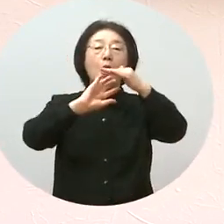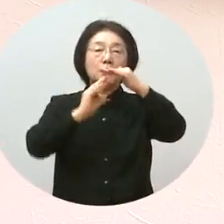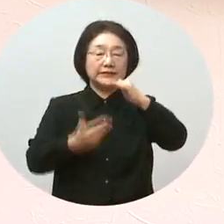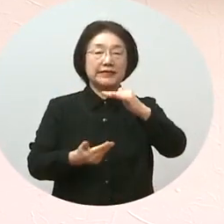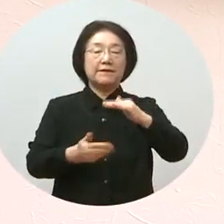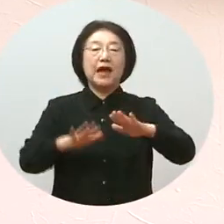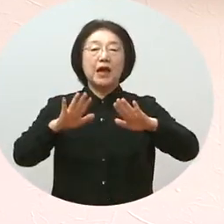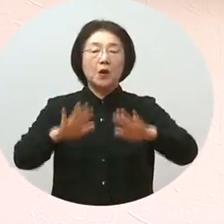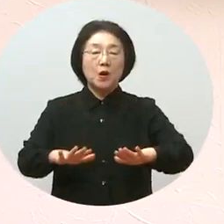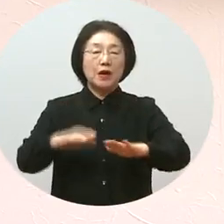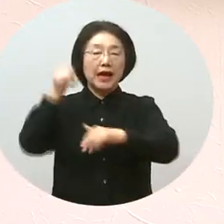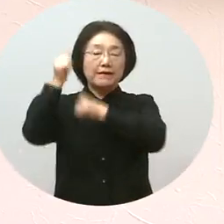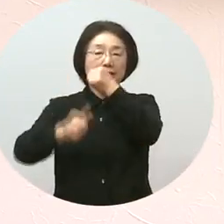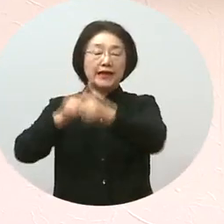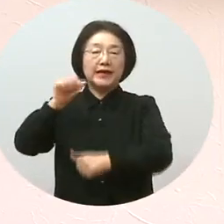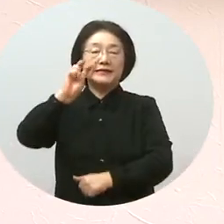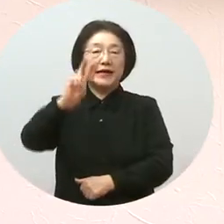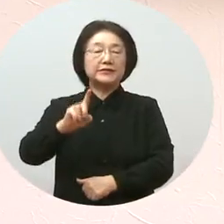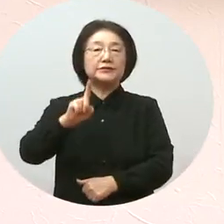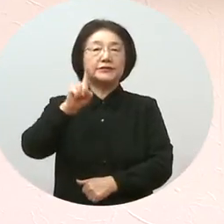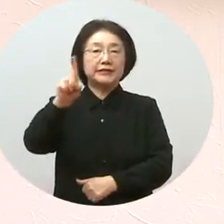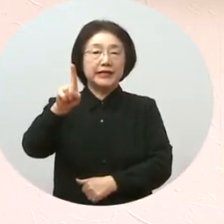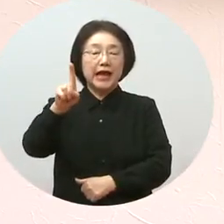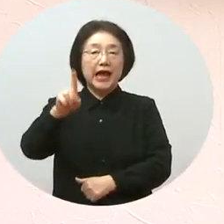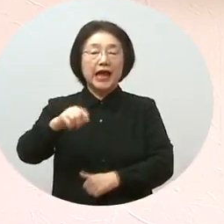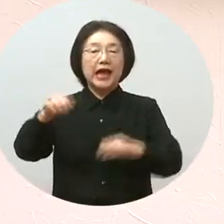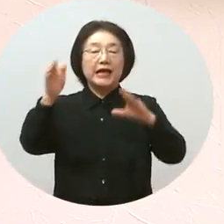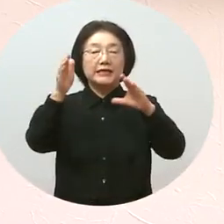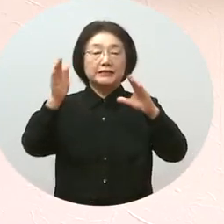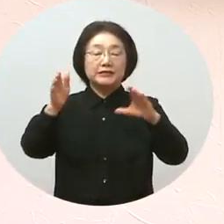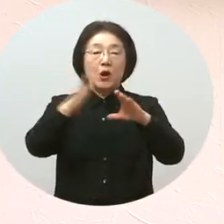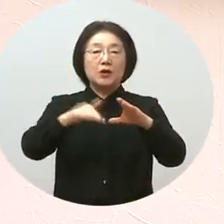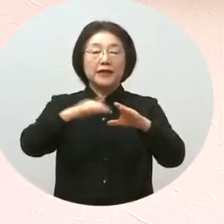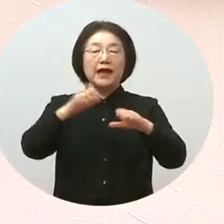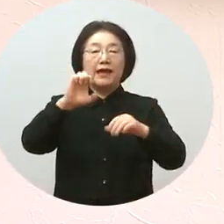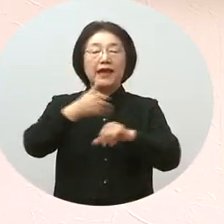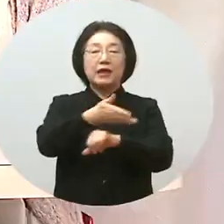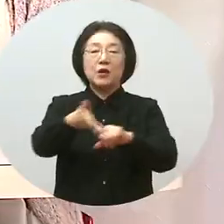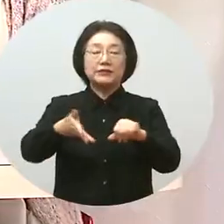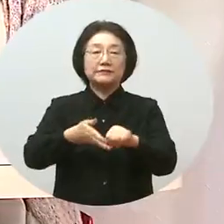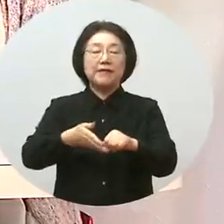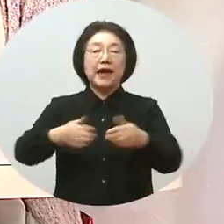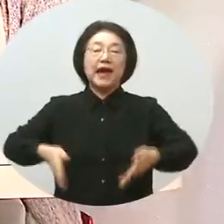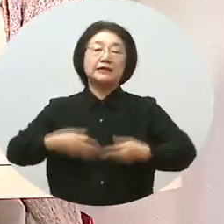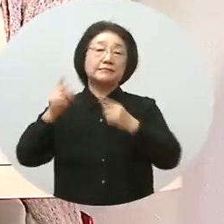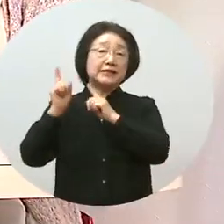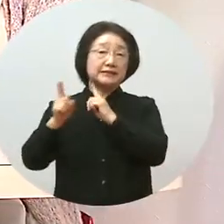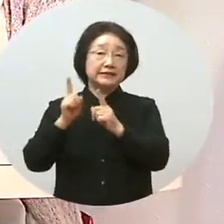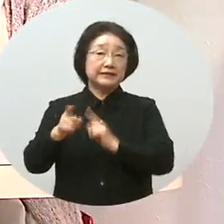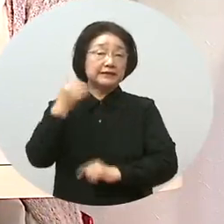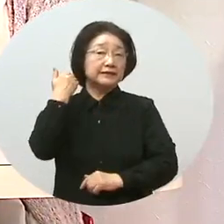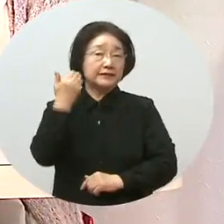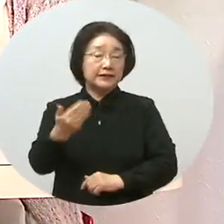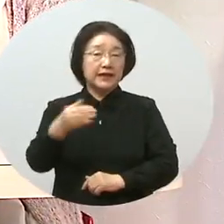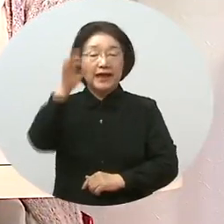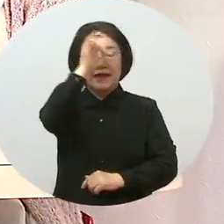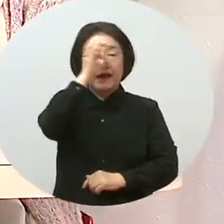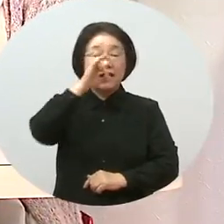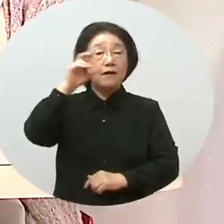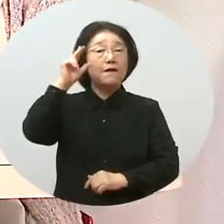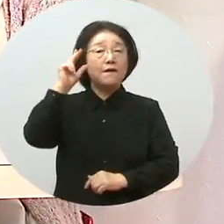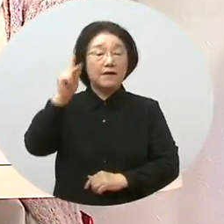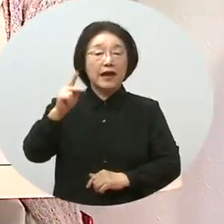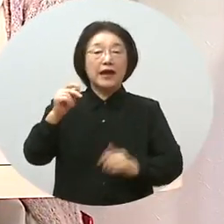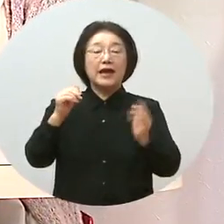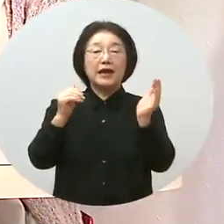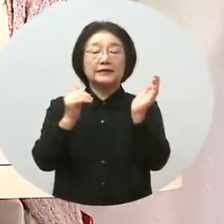は第31回湘南江ノ島春祭りについて伺います。スタジオには観光課の竹上直